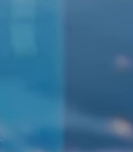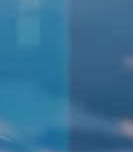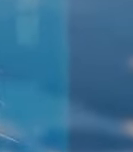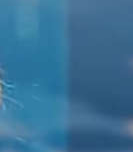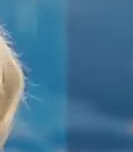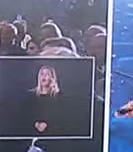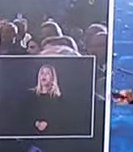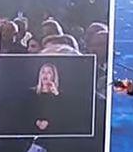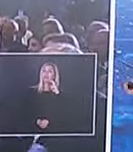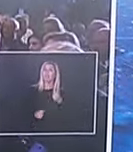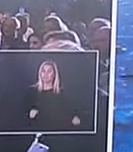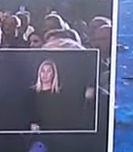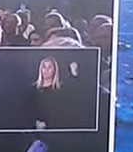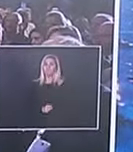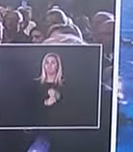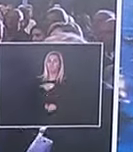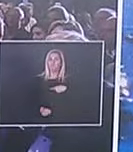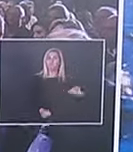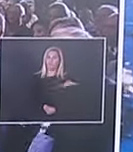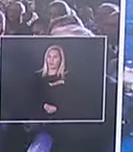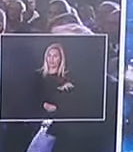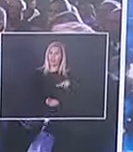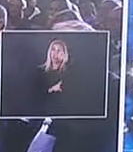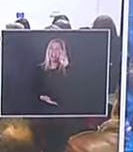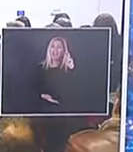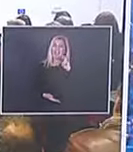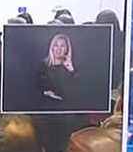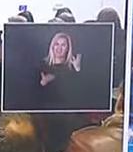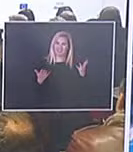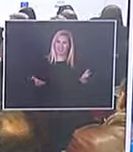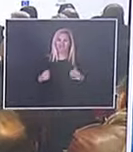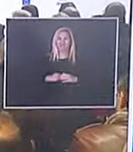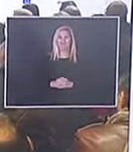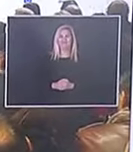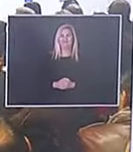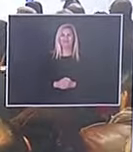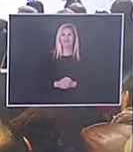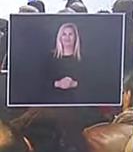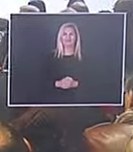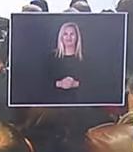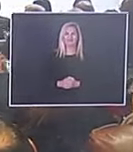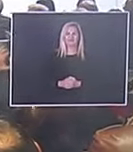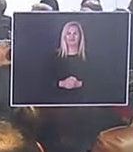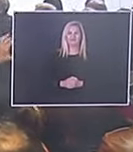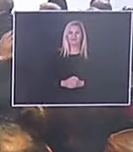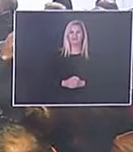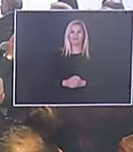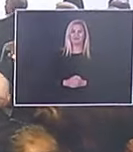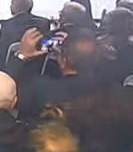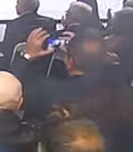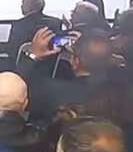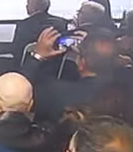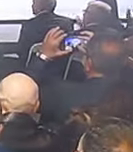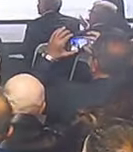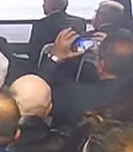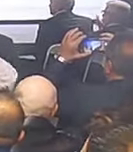Η Ναντίν Χαρδελιά είναι τώρα μαζί μου. Πριν από λίγο βρέθηκε στο Φαλιρικό Όρμο ο Πρωθυπουργός, μιλώντας για τα έργα ανάπλασης εκεί, Ναντίν. Για το νέο Μητροπολιτικό Πάρκο,